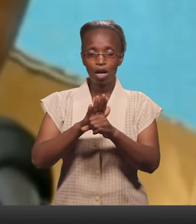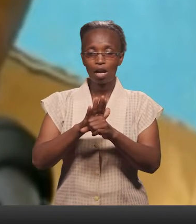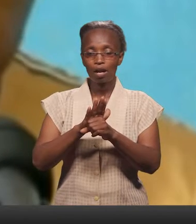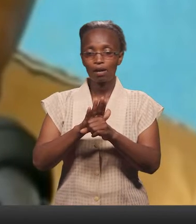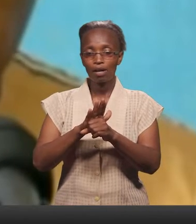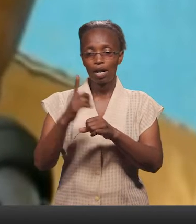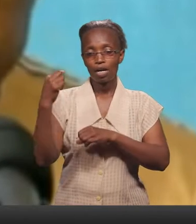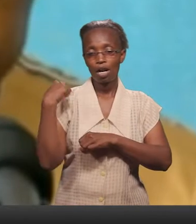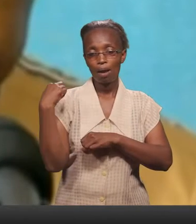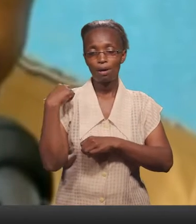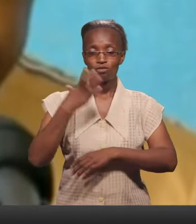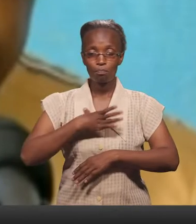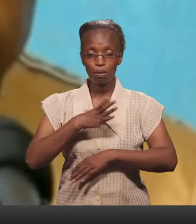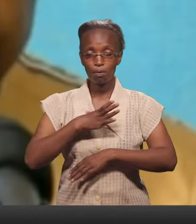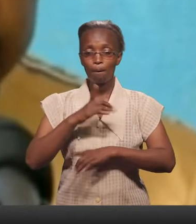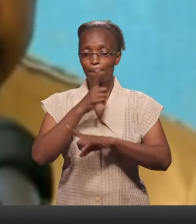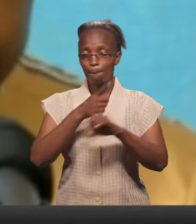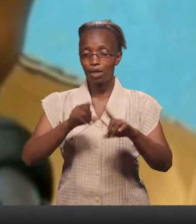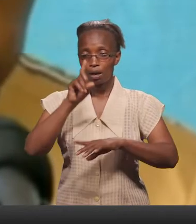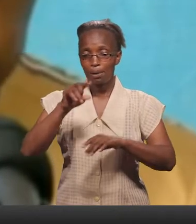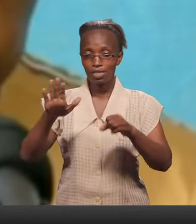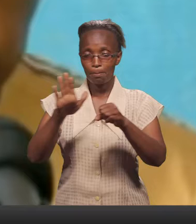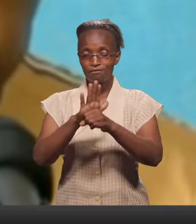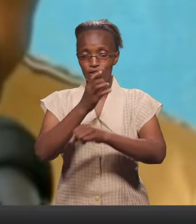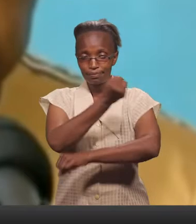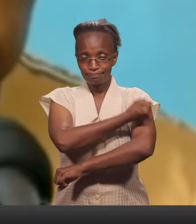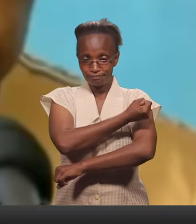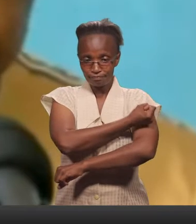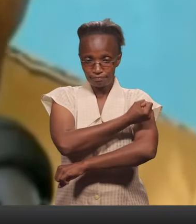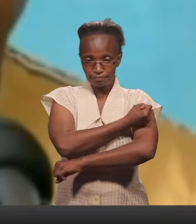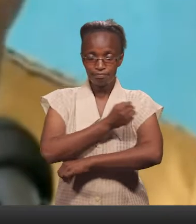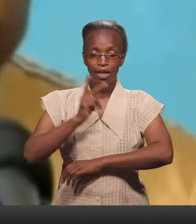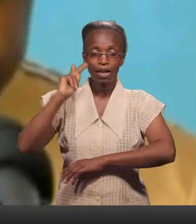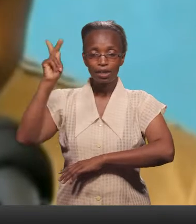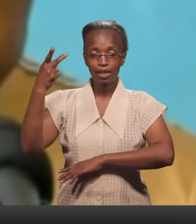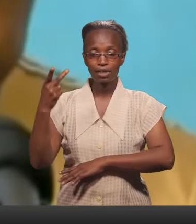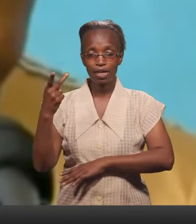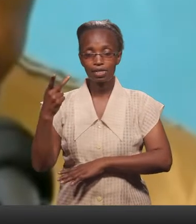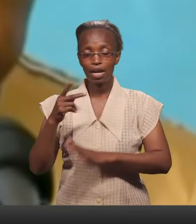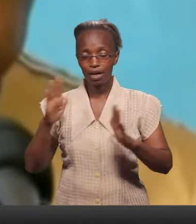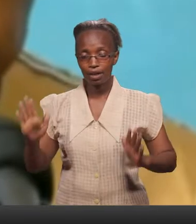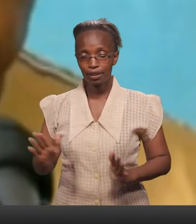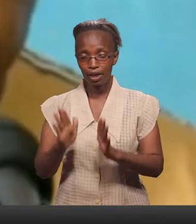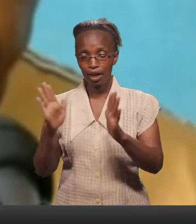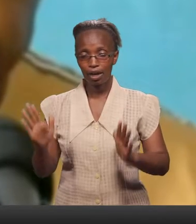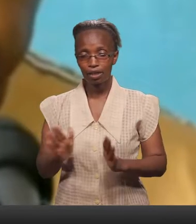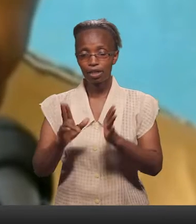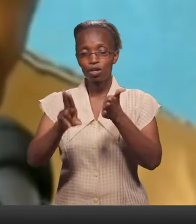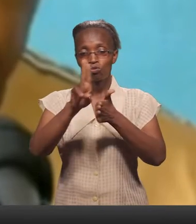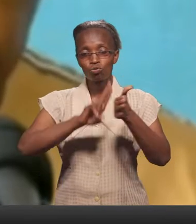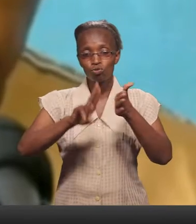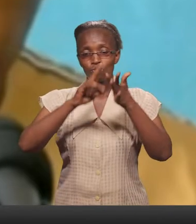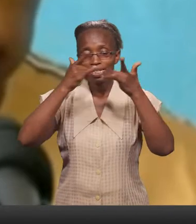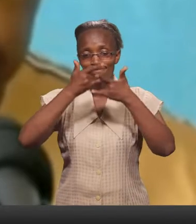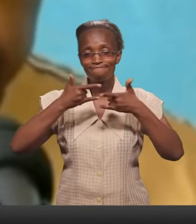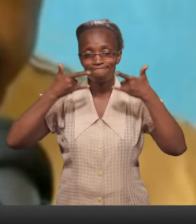venues where all congregants are vaccinated. Kenyans are once again, and I repeat,